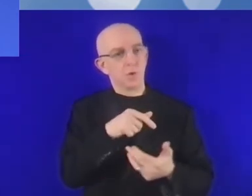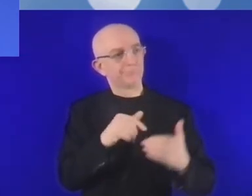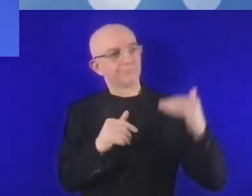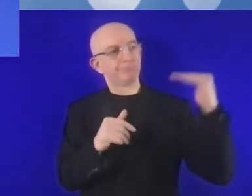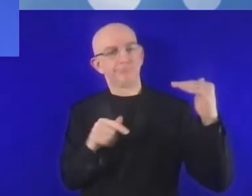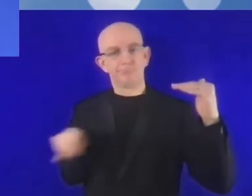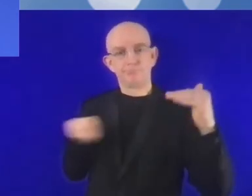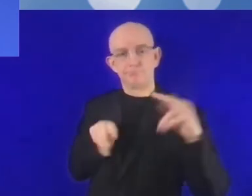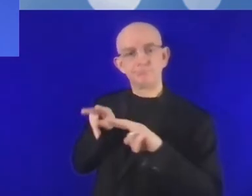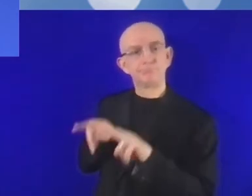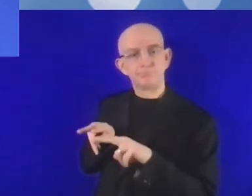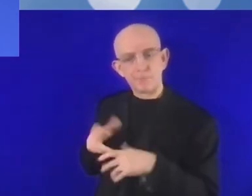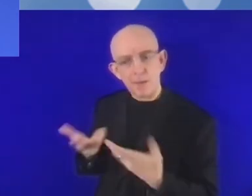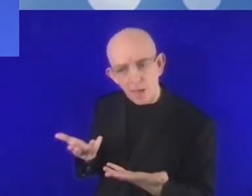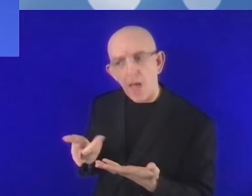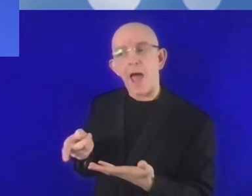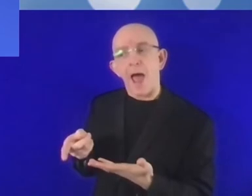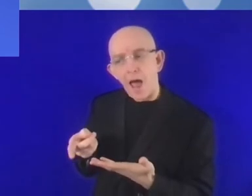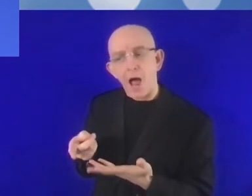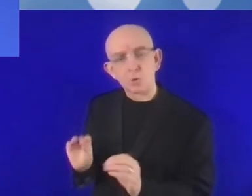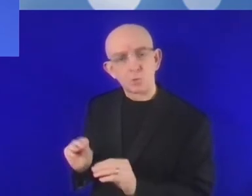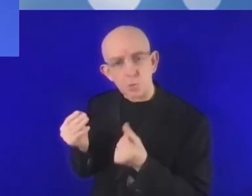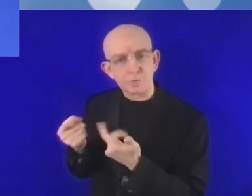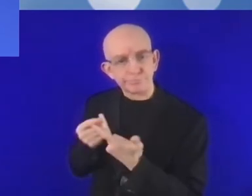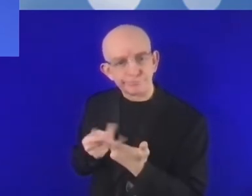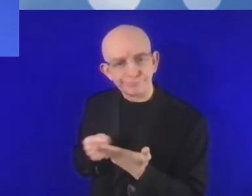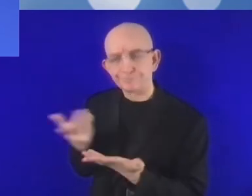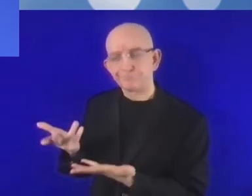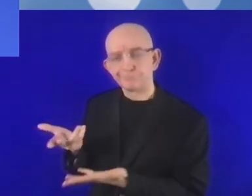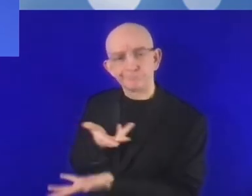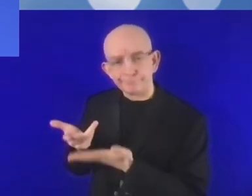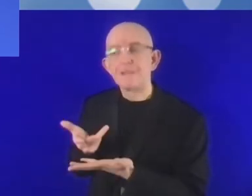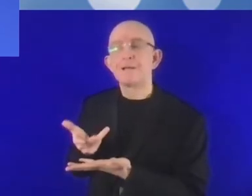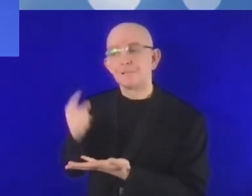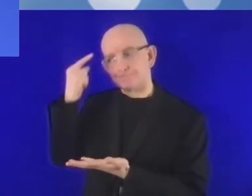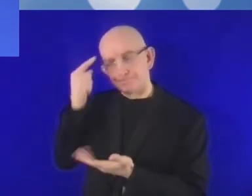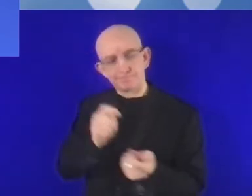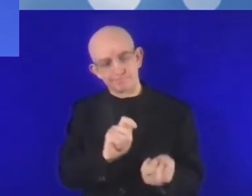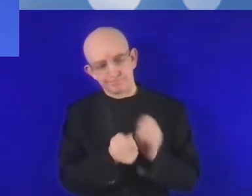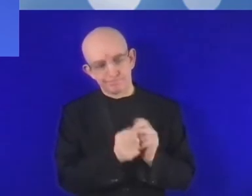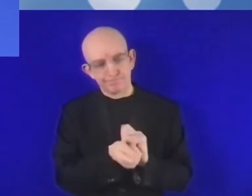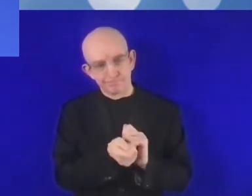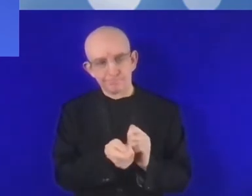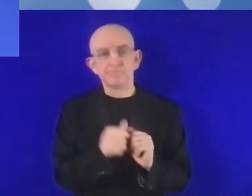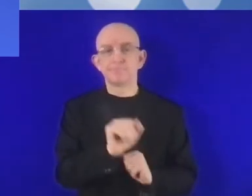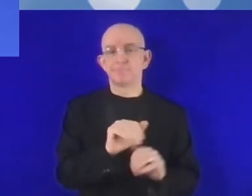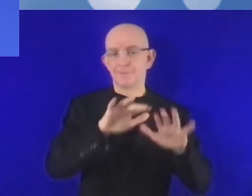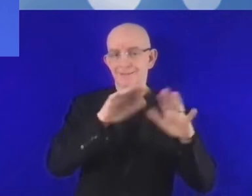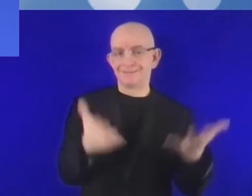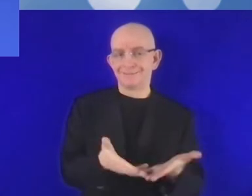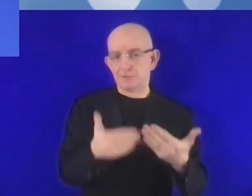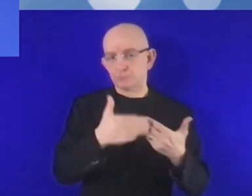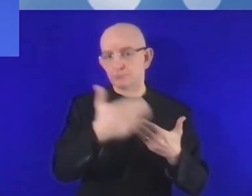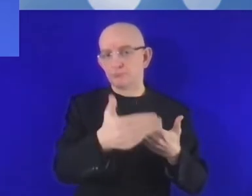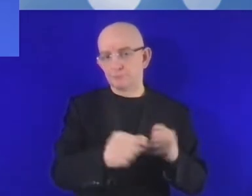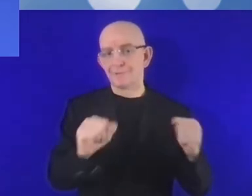الذين سوف يدخلون في جيلهم الناشئ العالم الرقمي. نحن طرحنا ذلك